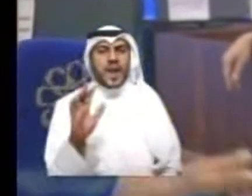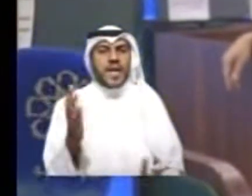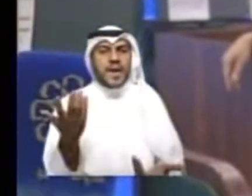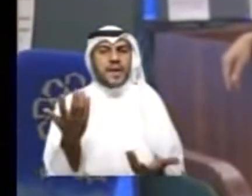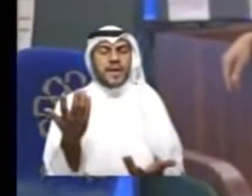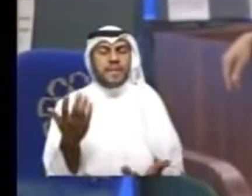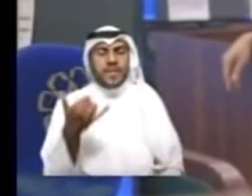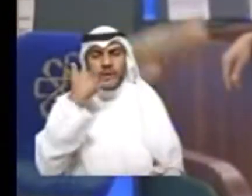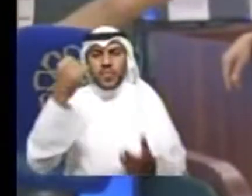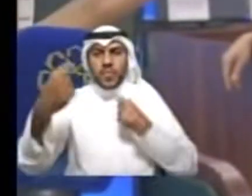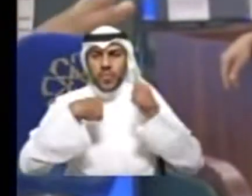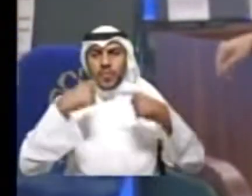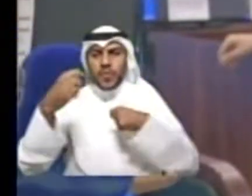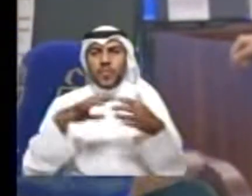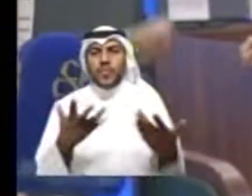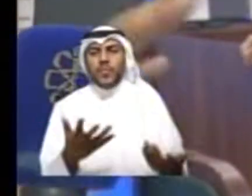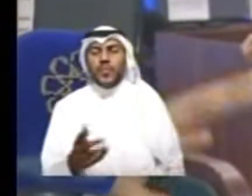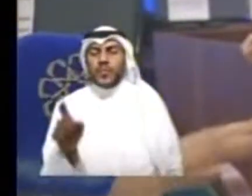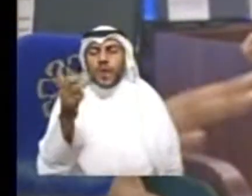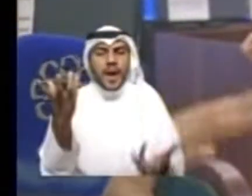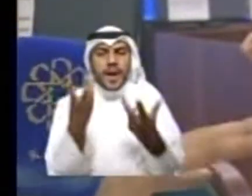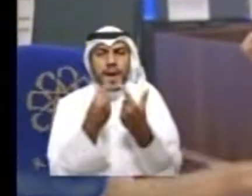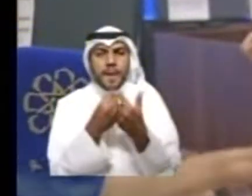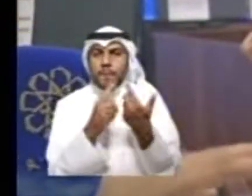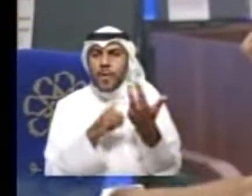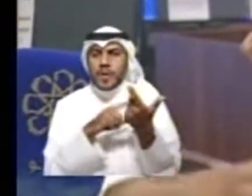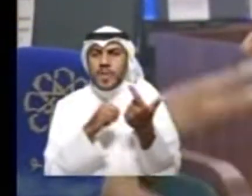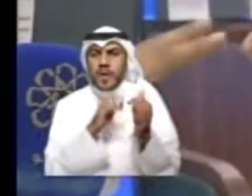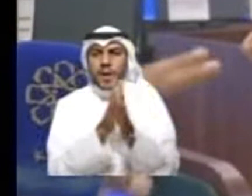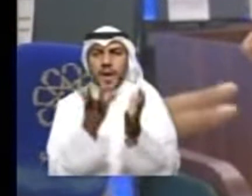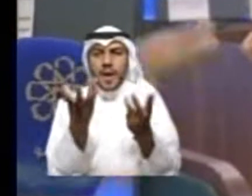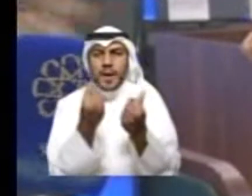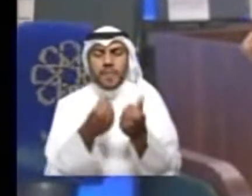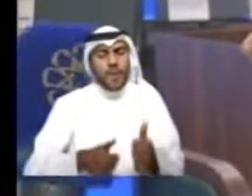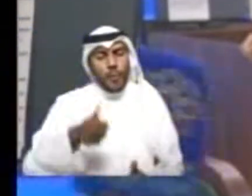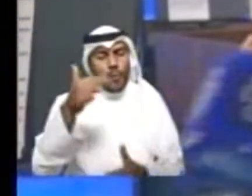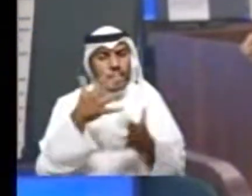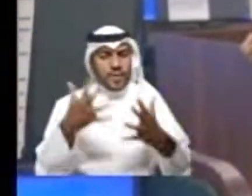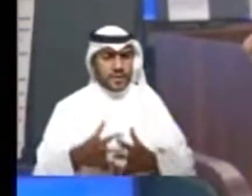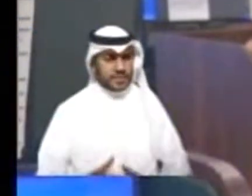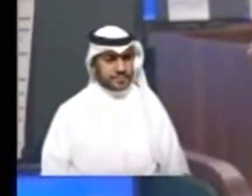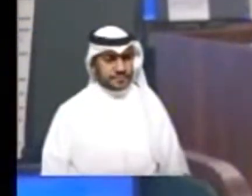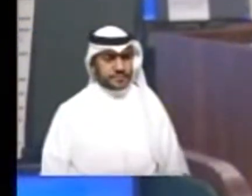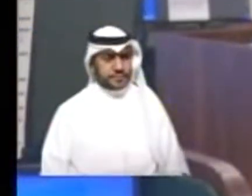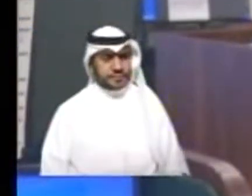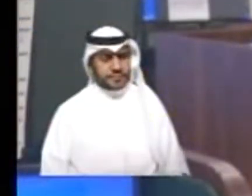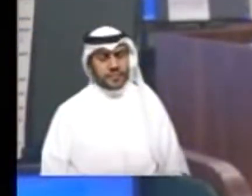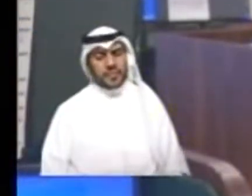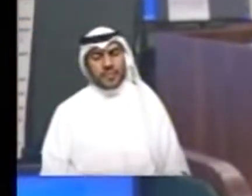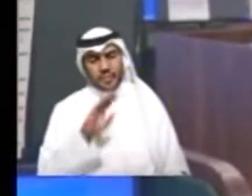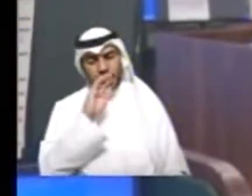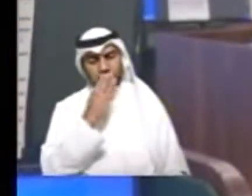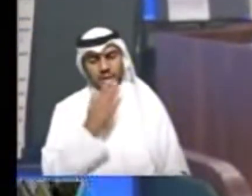عن البلاغات اللي استلمتوها أو أعدادها، وما هي أغلبية البلاغات اللي استلمتوها من حوادث في شكل عام. صحيح، ولله